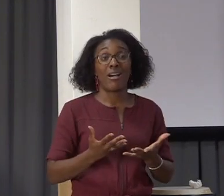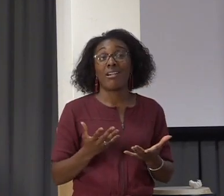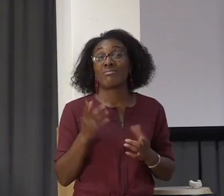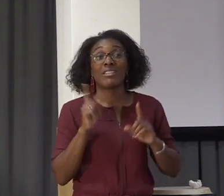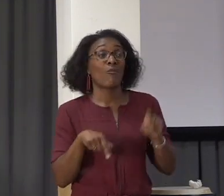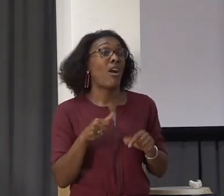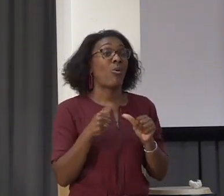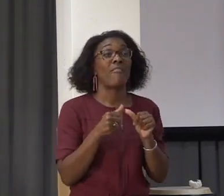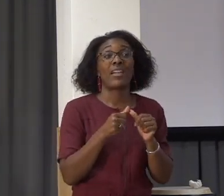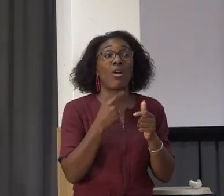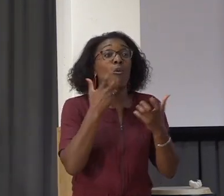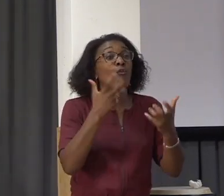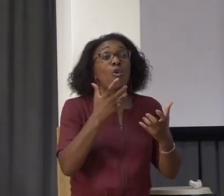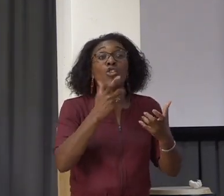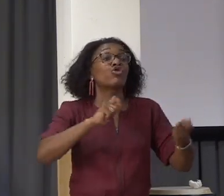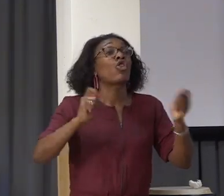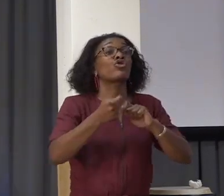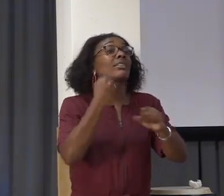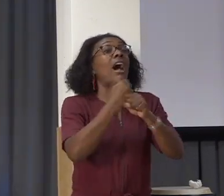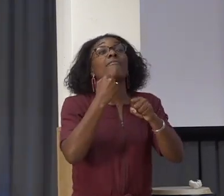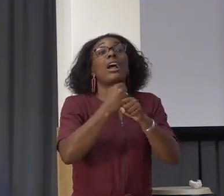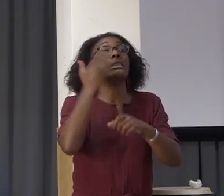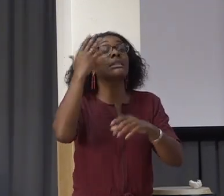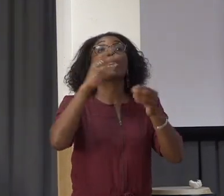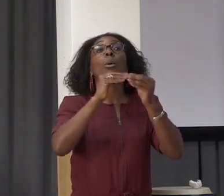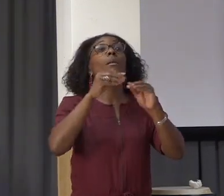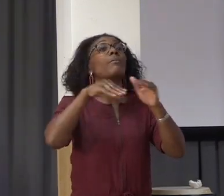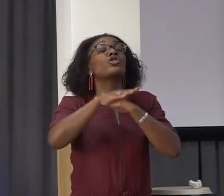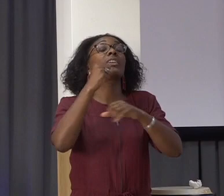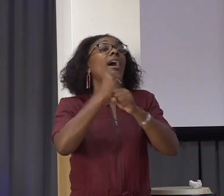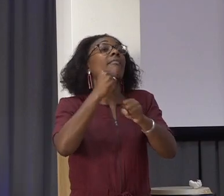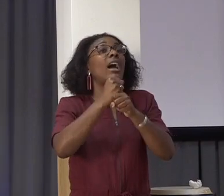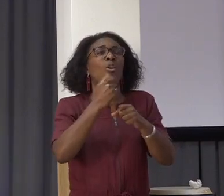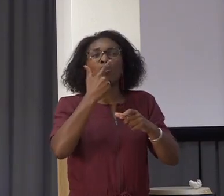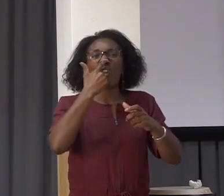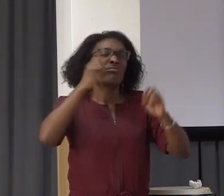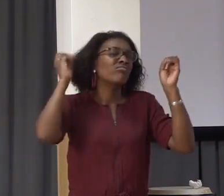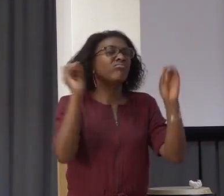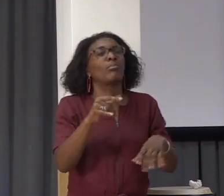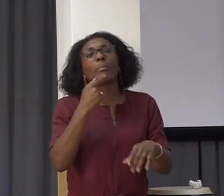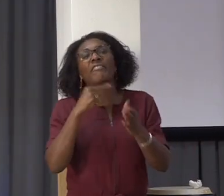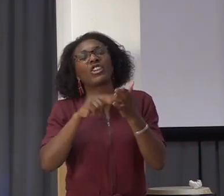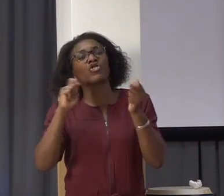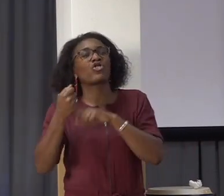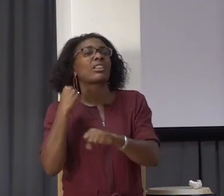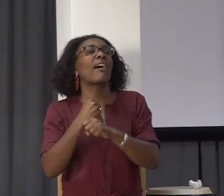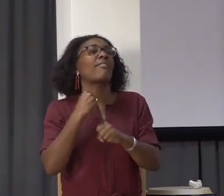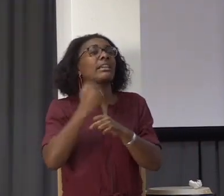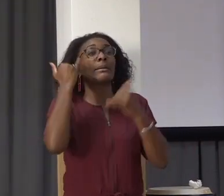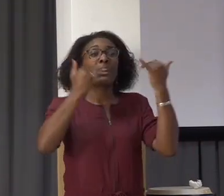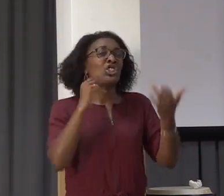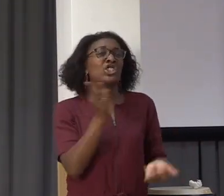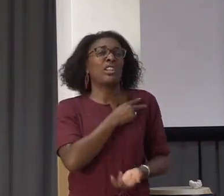veut faire, c'est trouver un autre travail, n'est-ce pas? On a un patron ou un directeur qui nous donne des problèmes. On